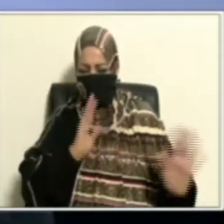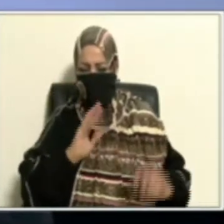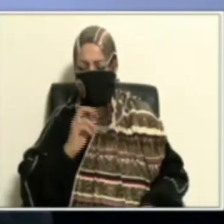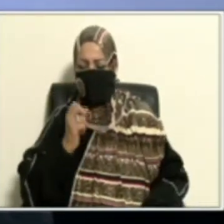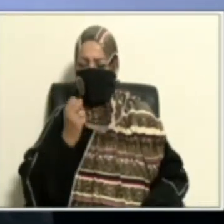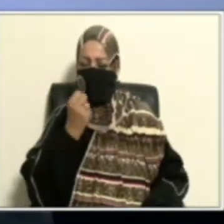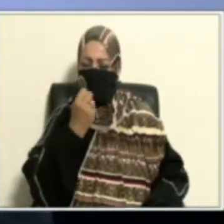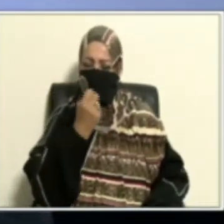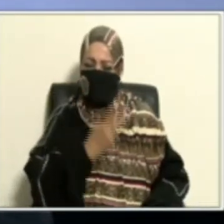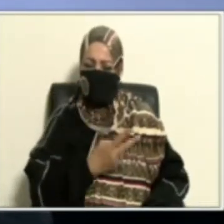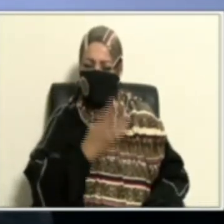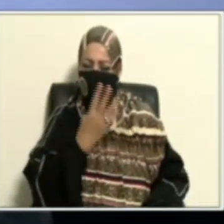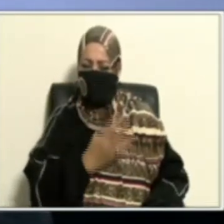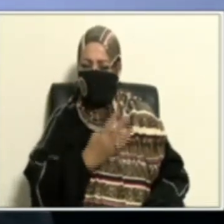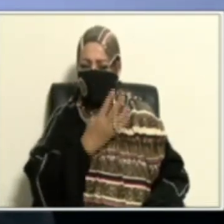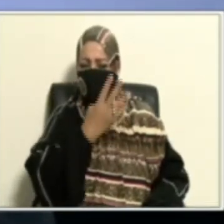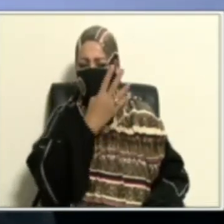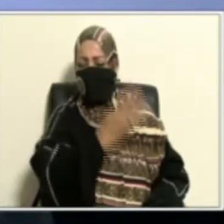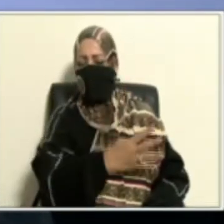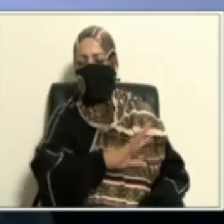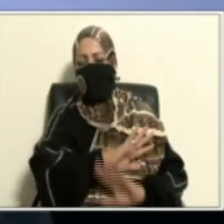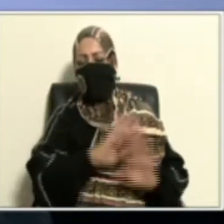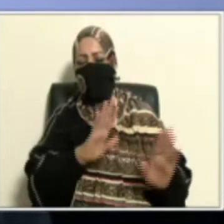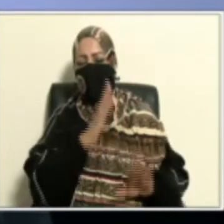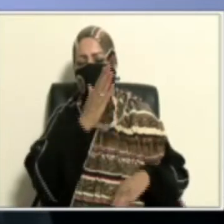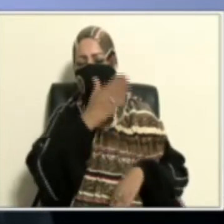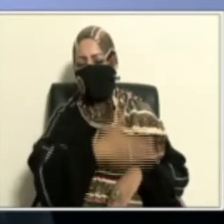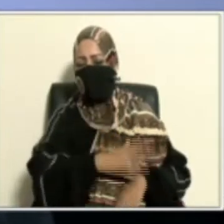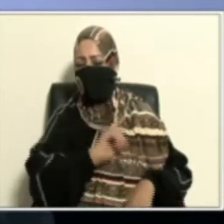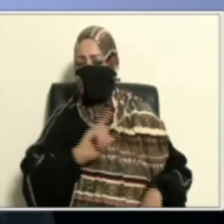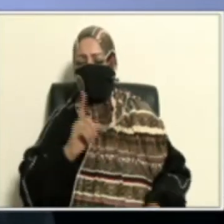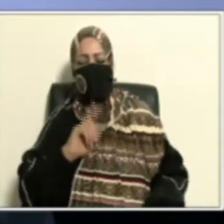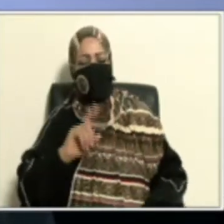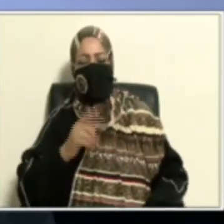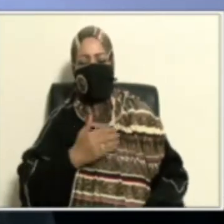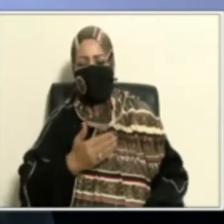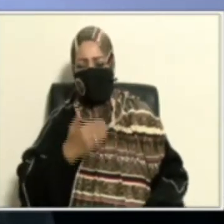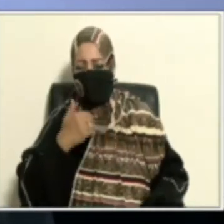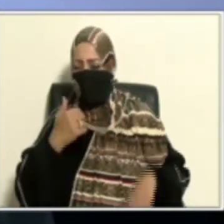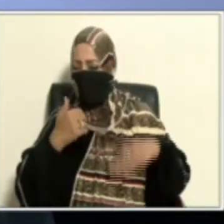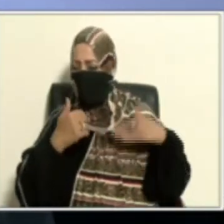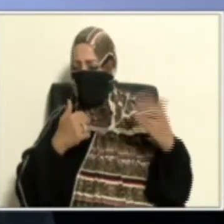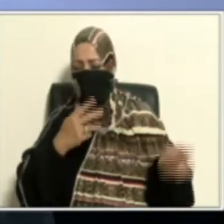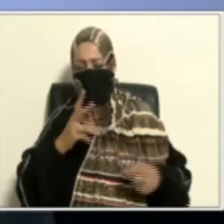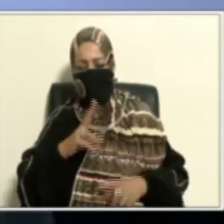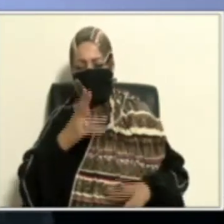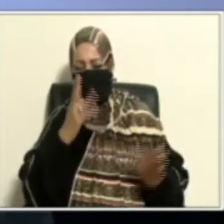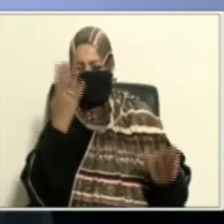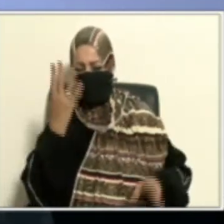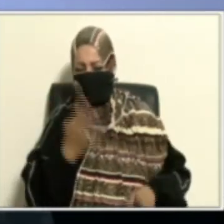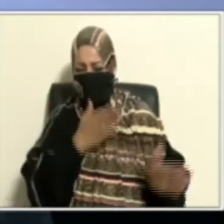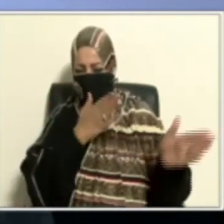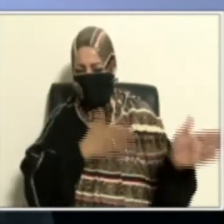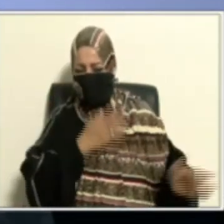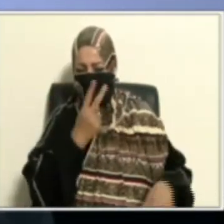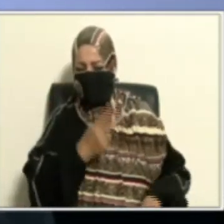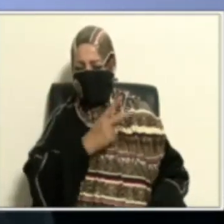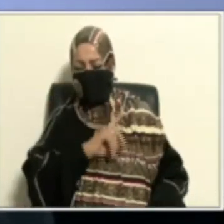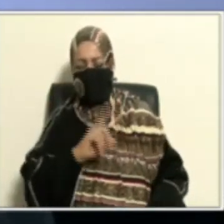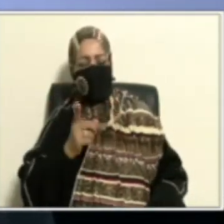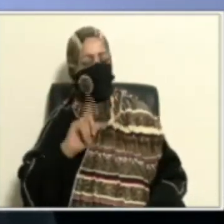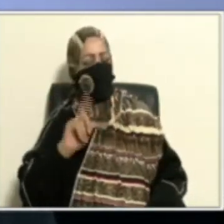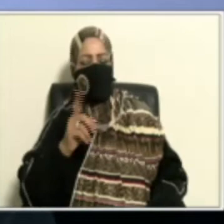له أن يتبرع أو يتنفل، لا حرج، لكن الكراهة تبدأ من بعد صلاة العصر